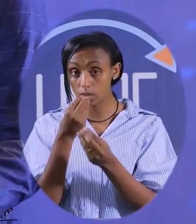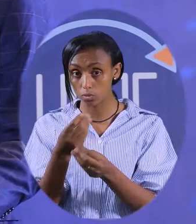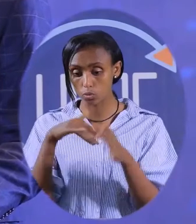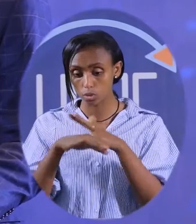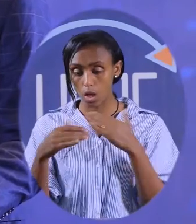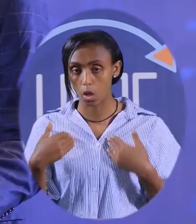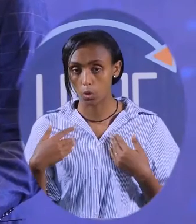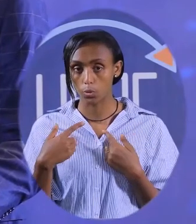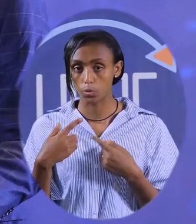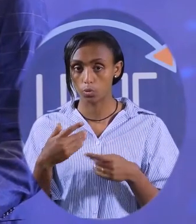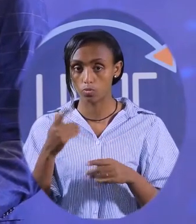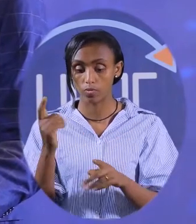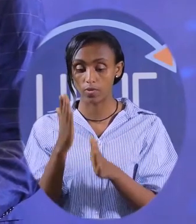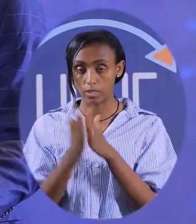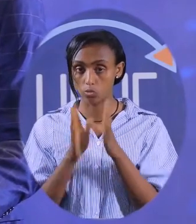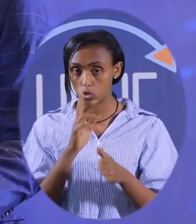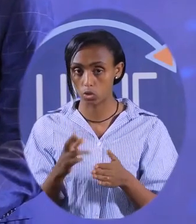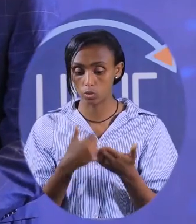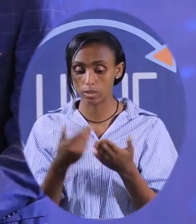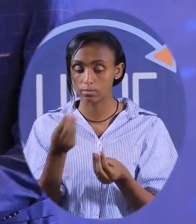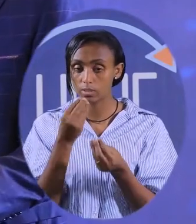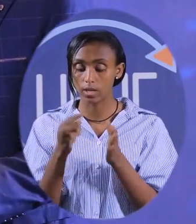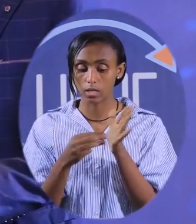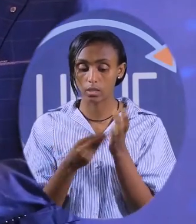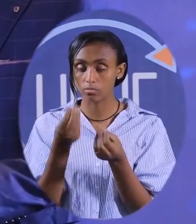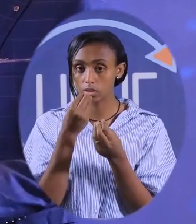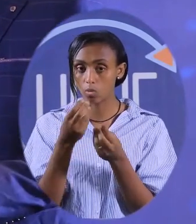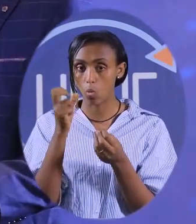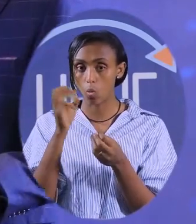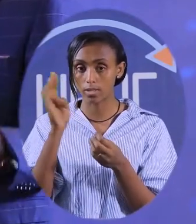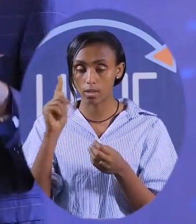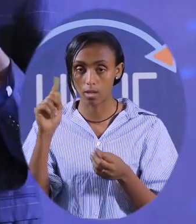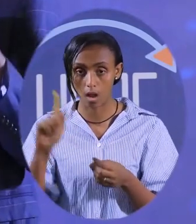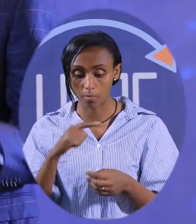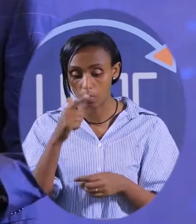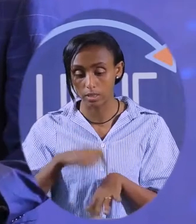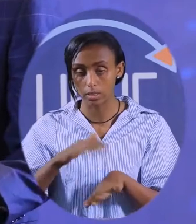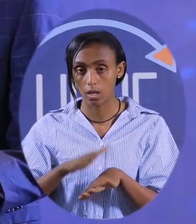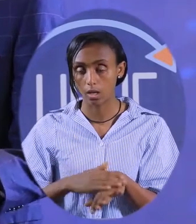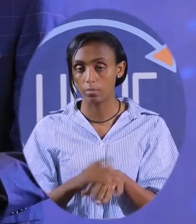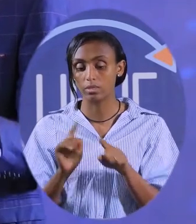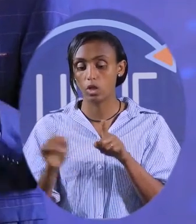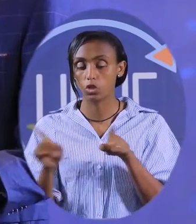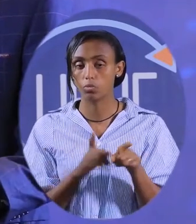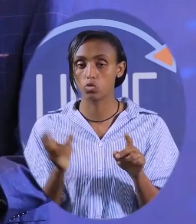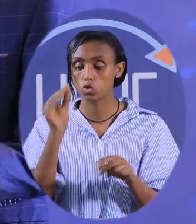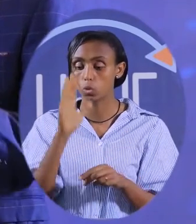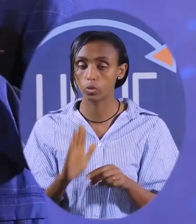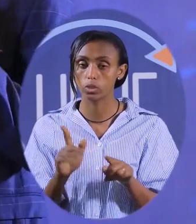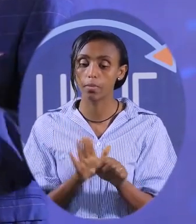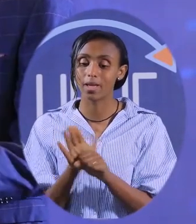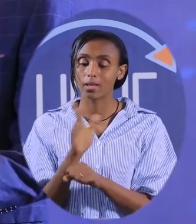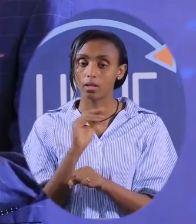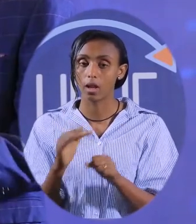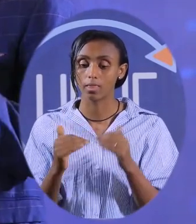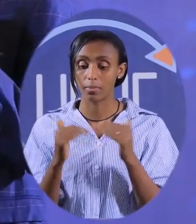ውስጥ ያሉ ተዋናዮች ናቸው። የምግብና ሥርዓተ ምግብ ዋስትና በምንልበት ሰዓት ላይ በተለይ ሰዎች በቂ